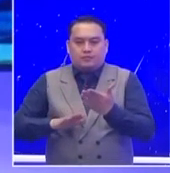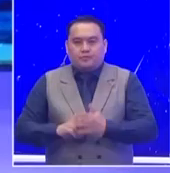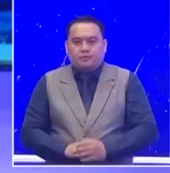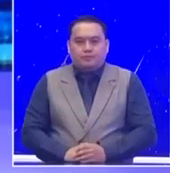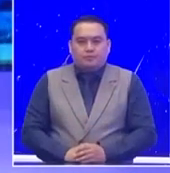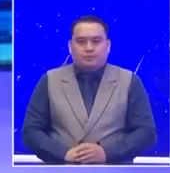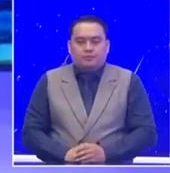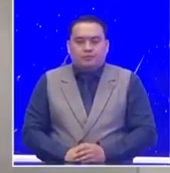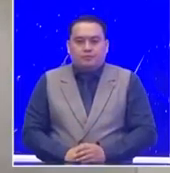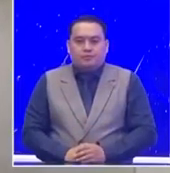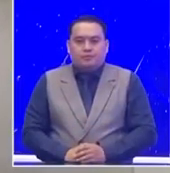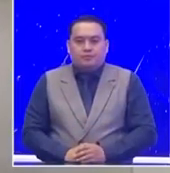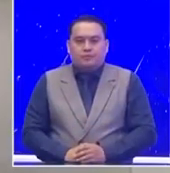Хоменко.